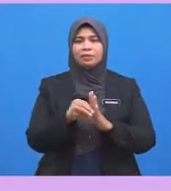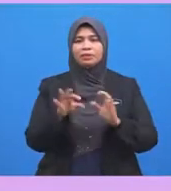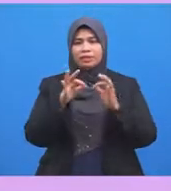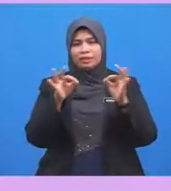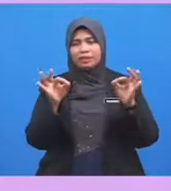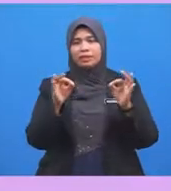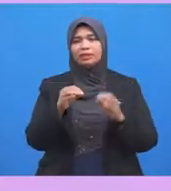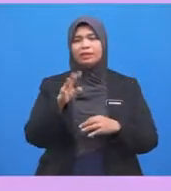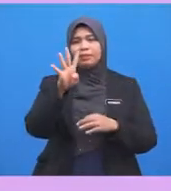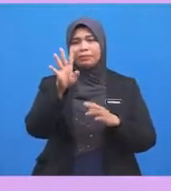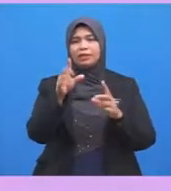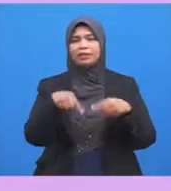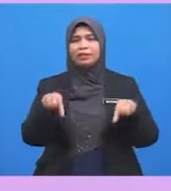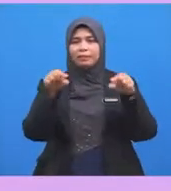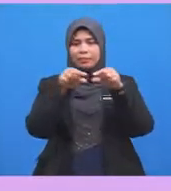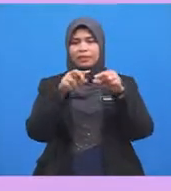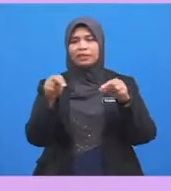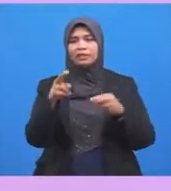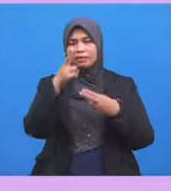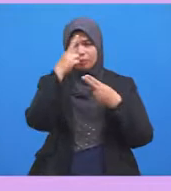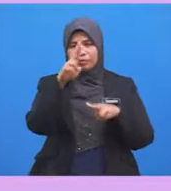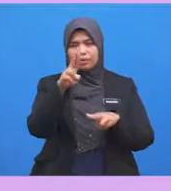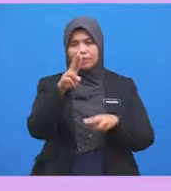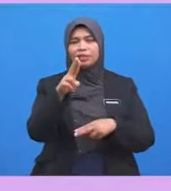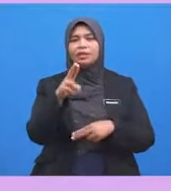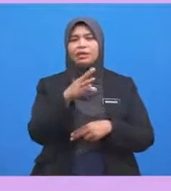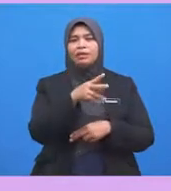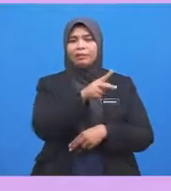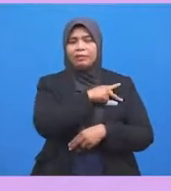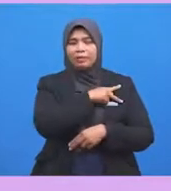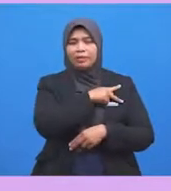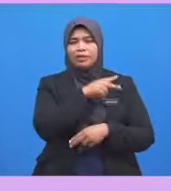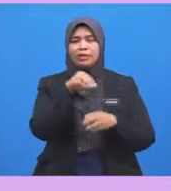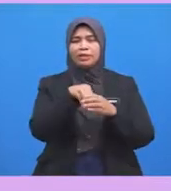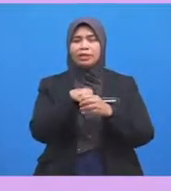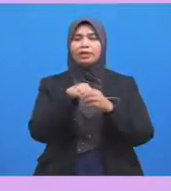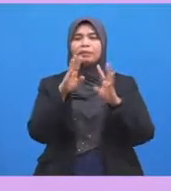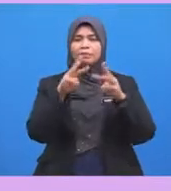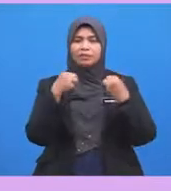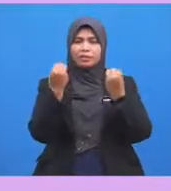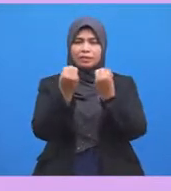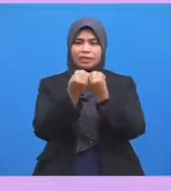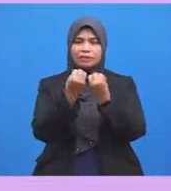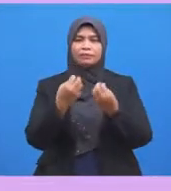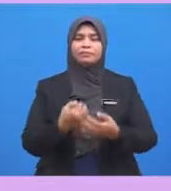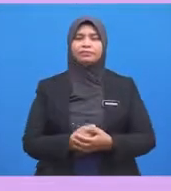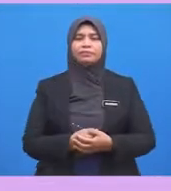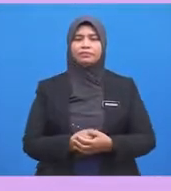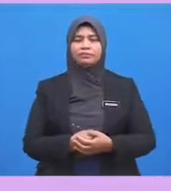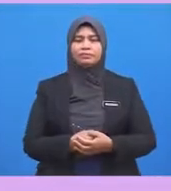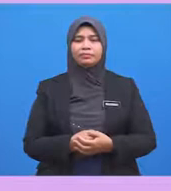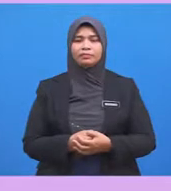Menjelaskan 4 kepentingan menghormati pemimpin dalam masyarakat setempat.